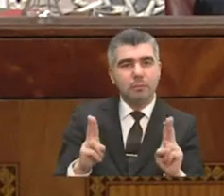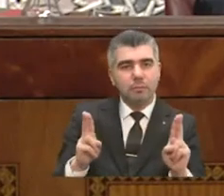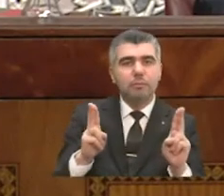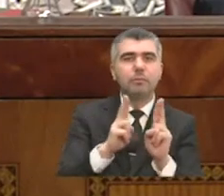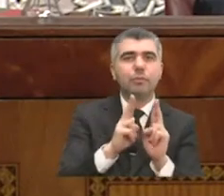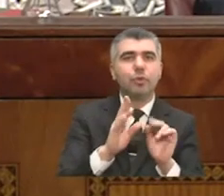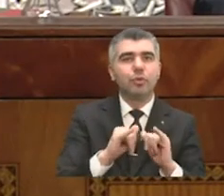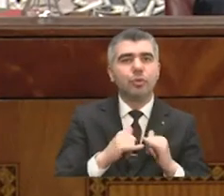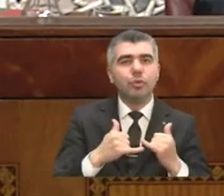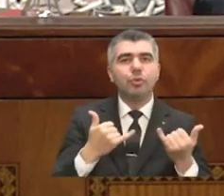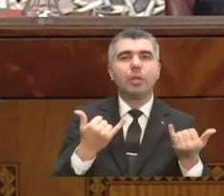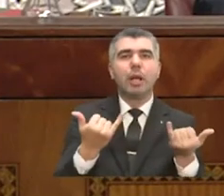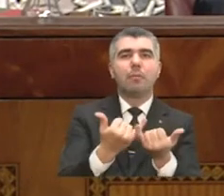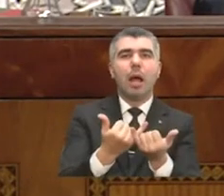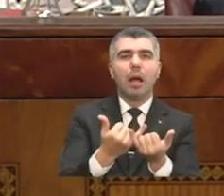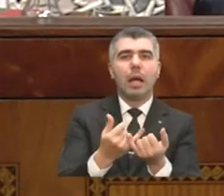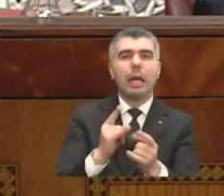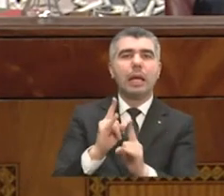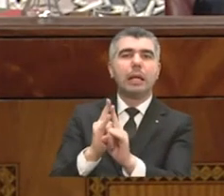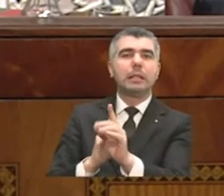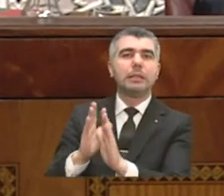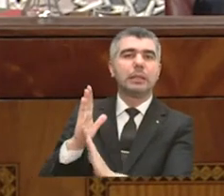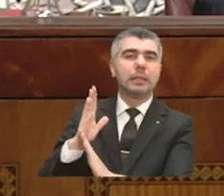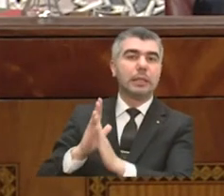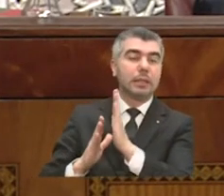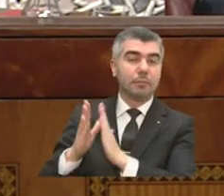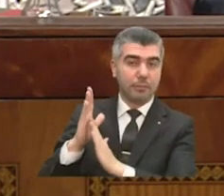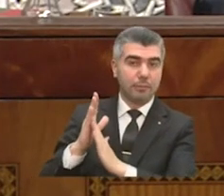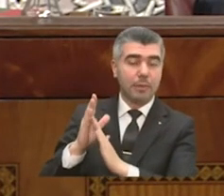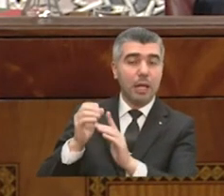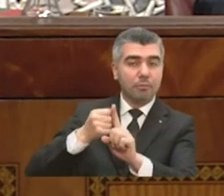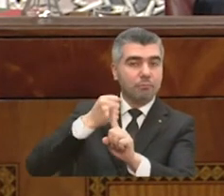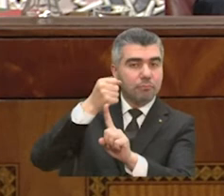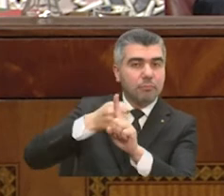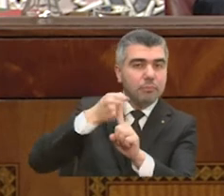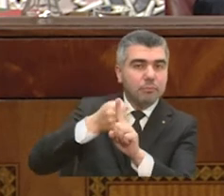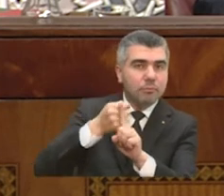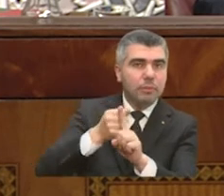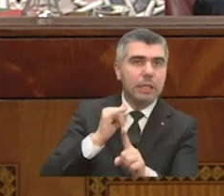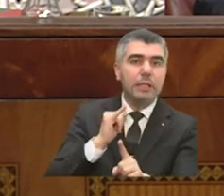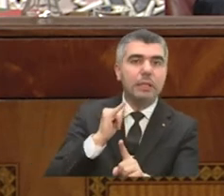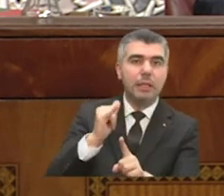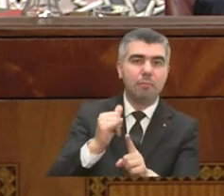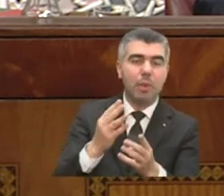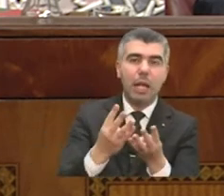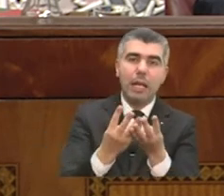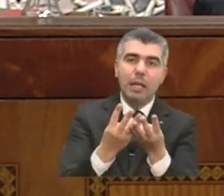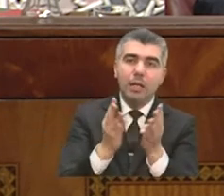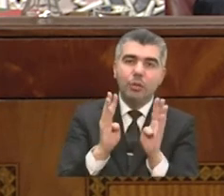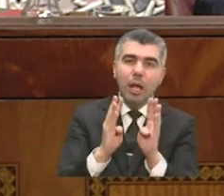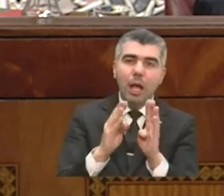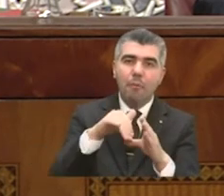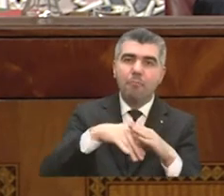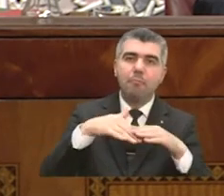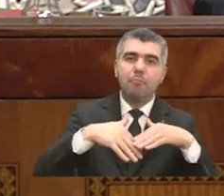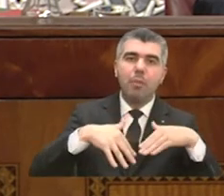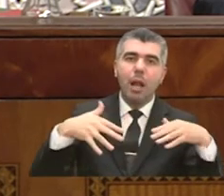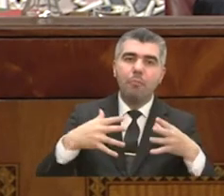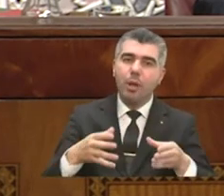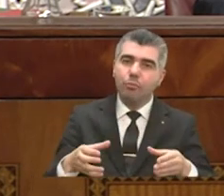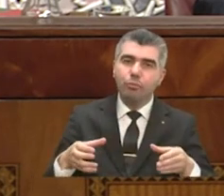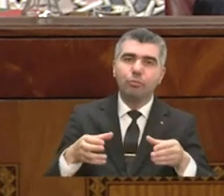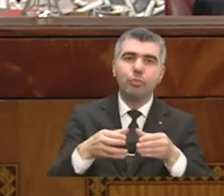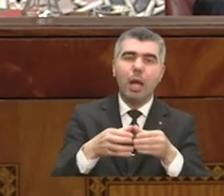contenu, ignorant évidemment et outrepassant toutes les décisions et tous